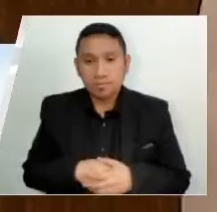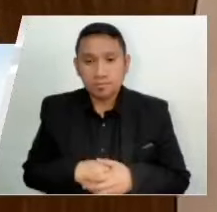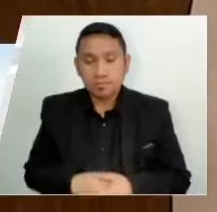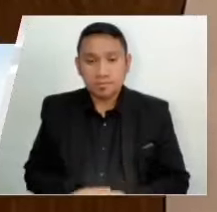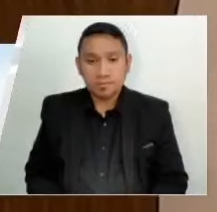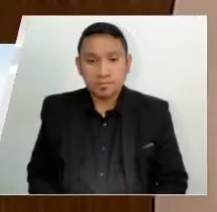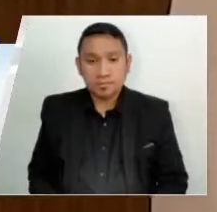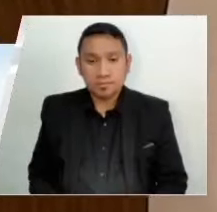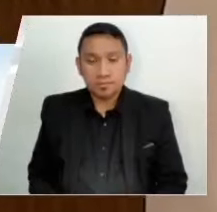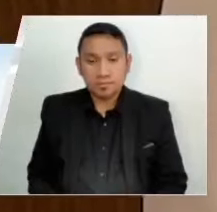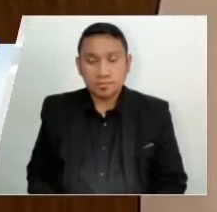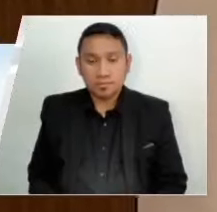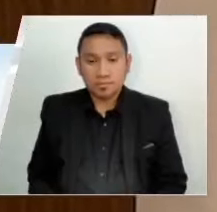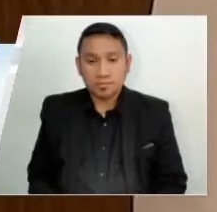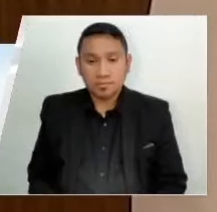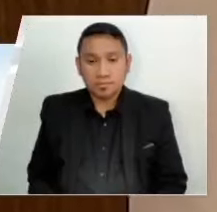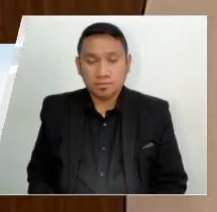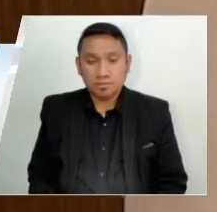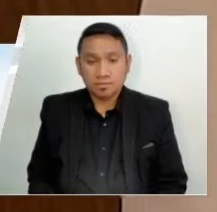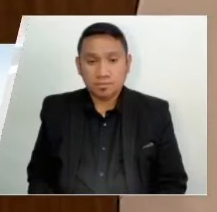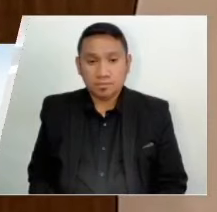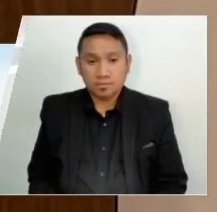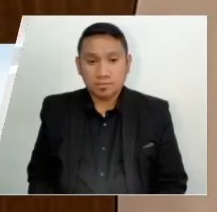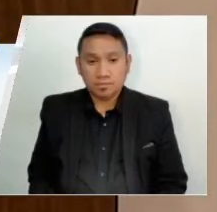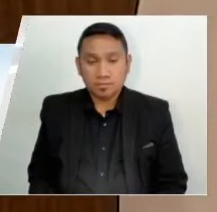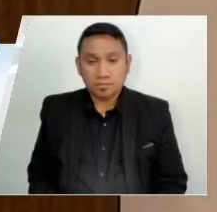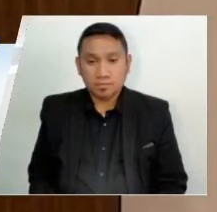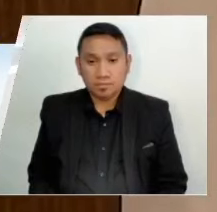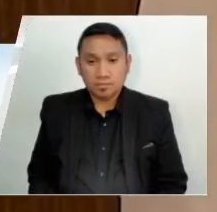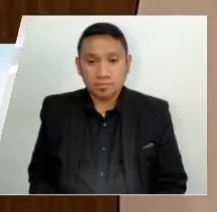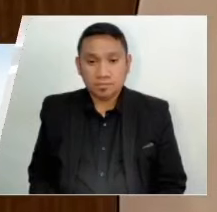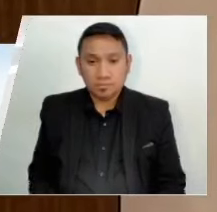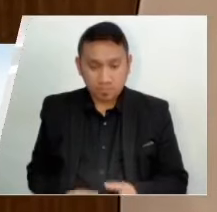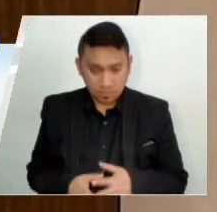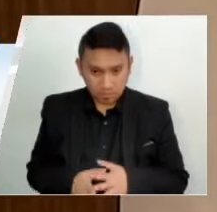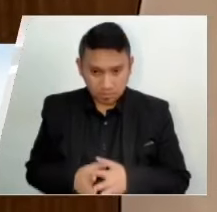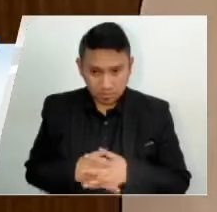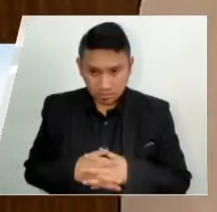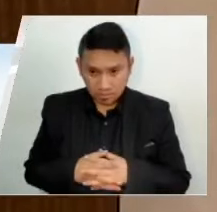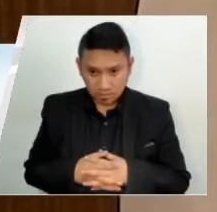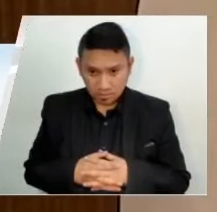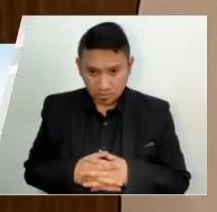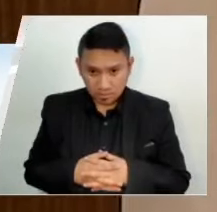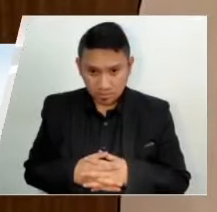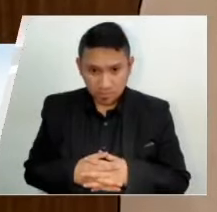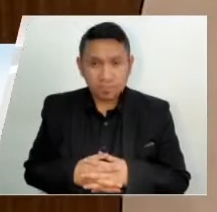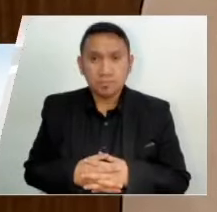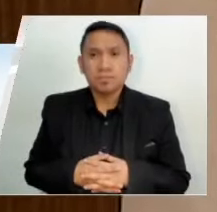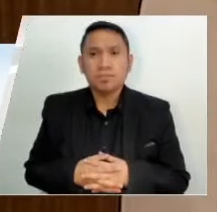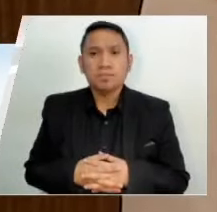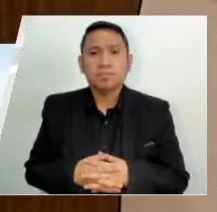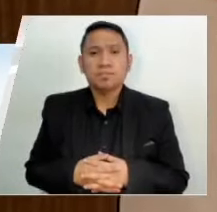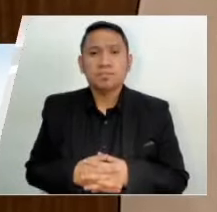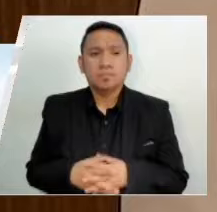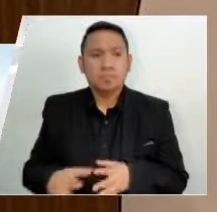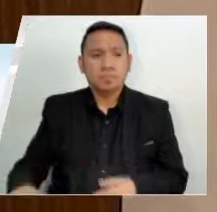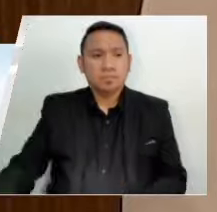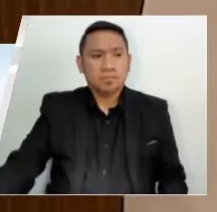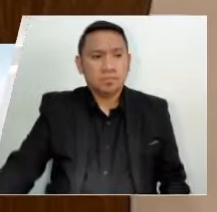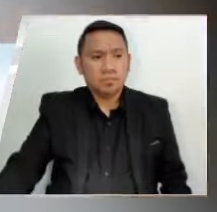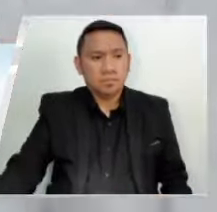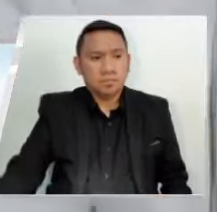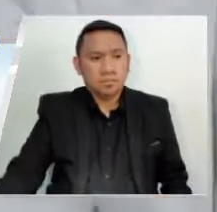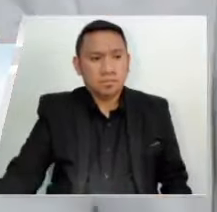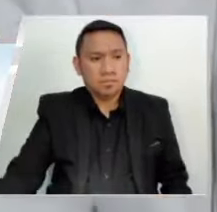now that voted yes without reading the budget or at least the conference committee